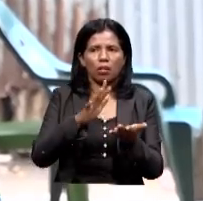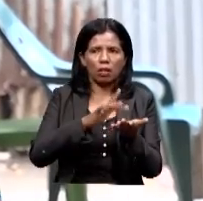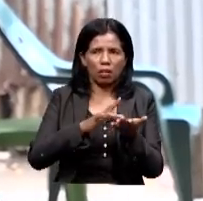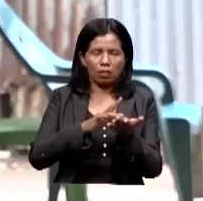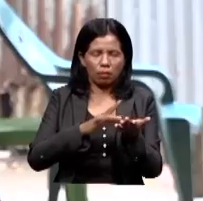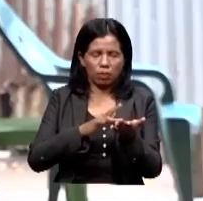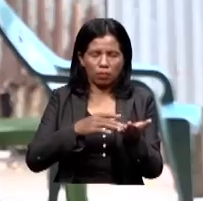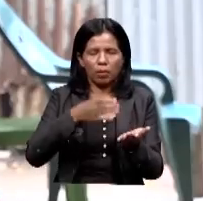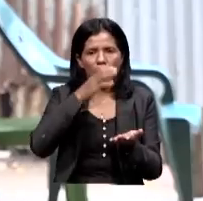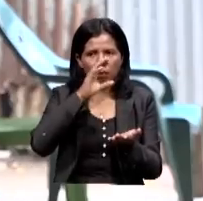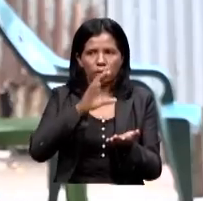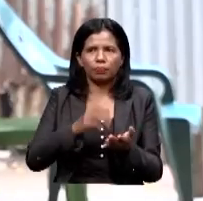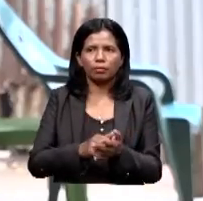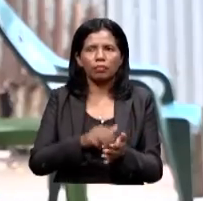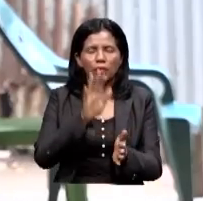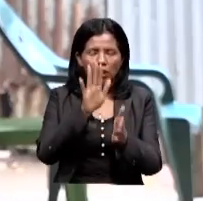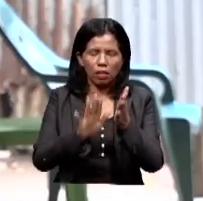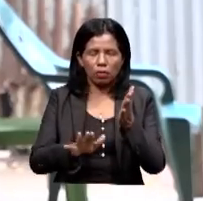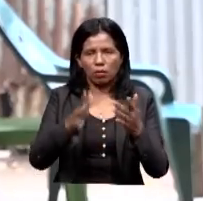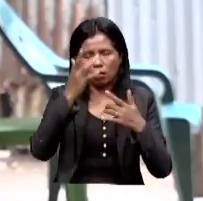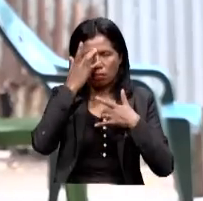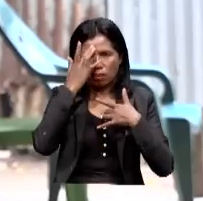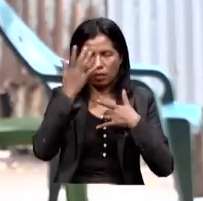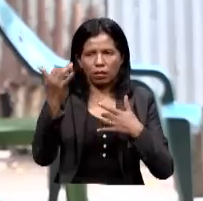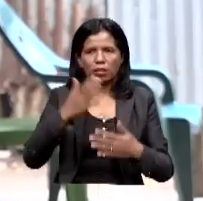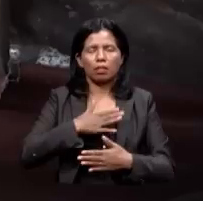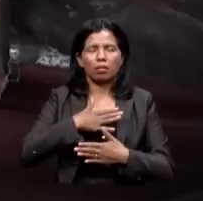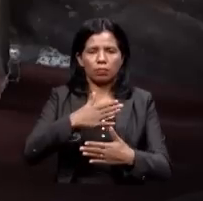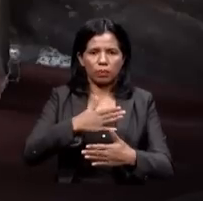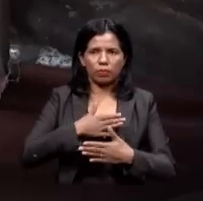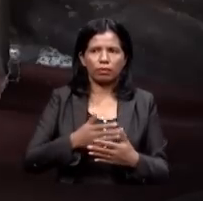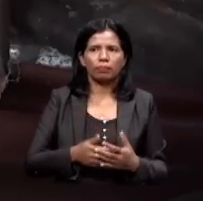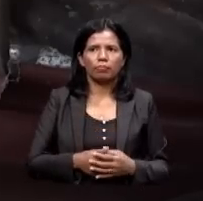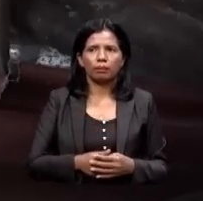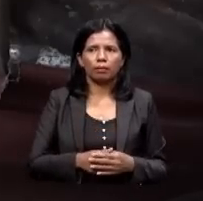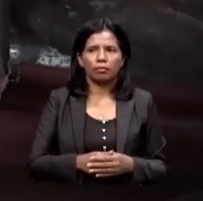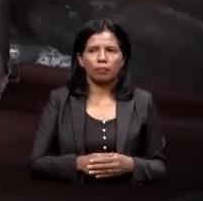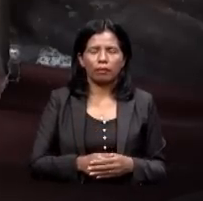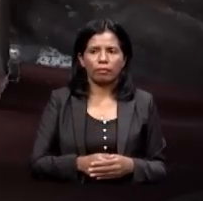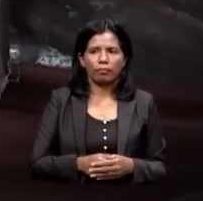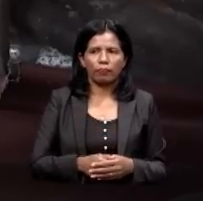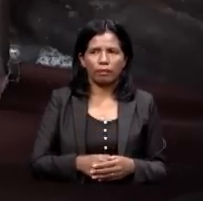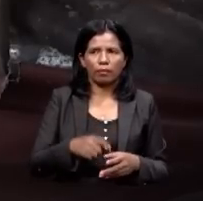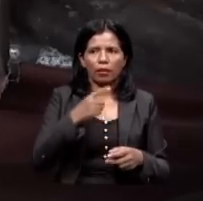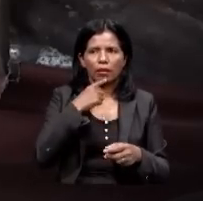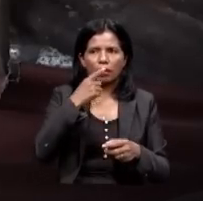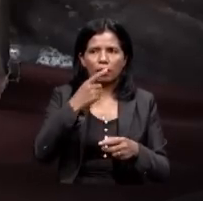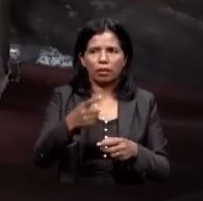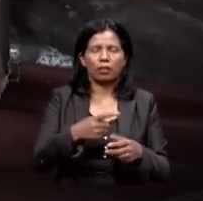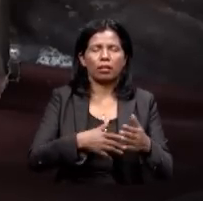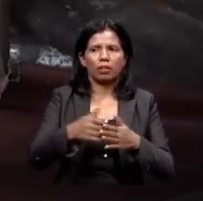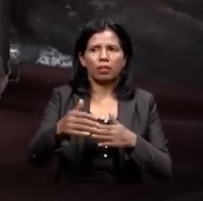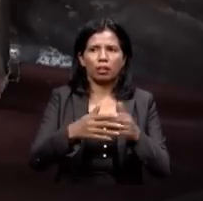hube reduce nomor sidan ben maka e-sport. Afonso Rodriguez Atete, dalam